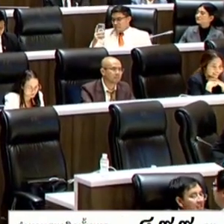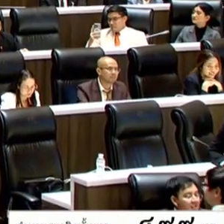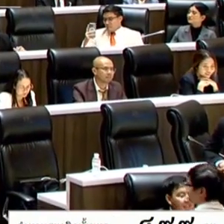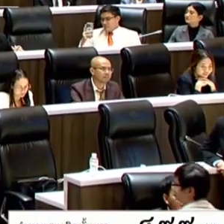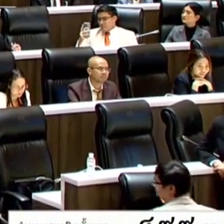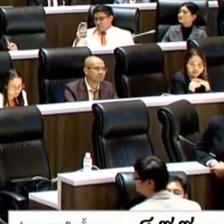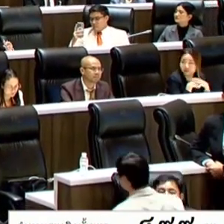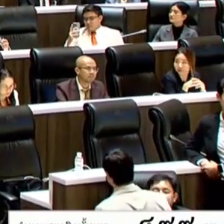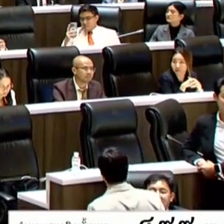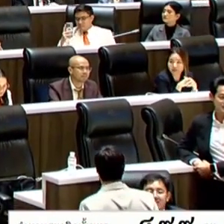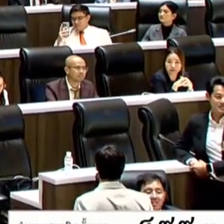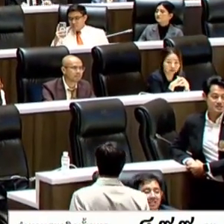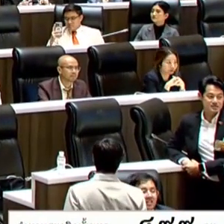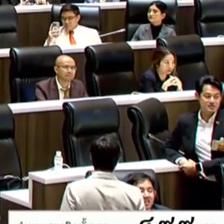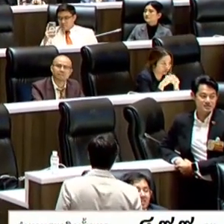ครับ